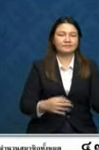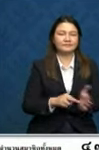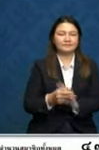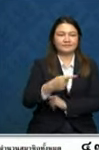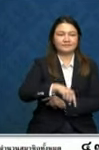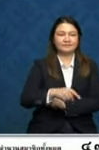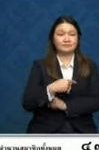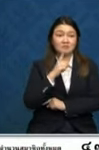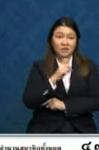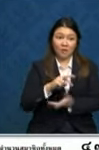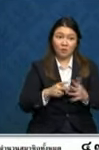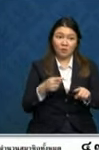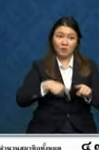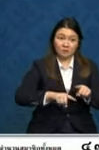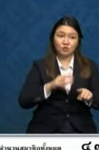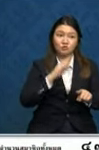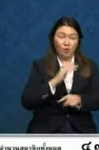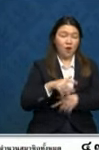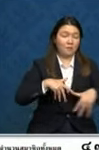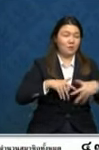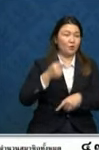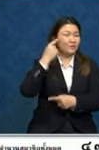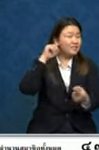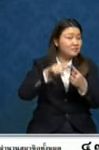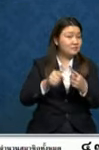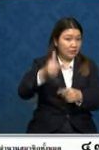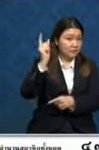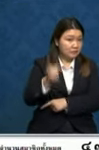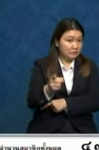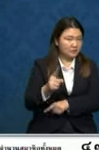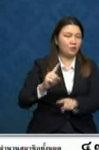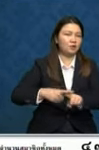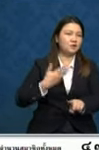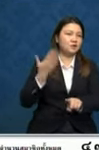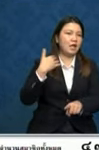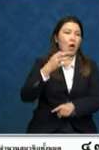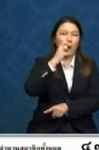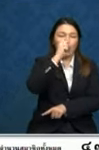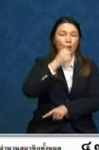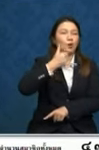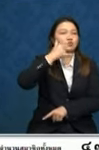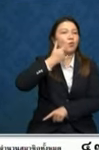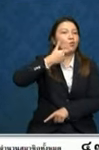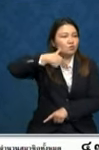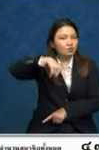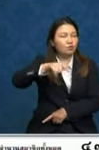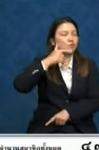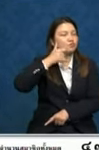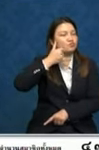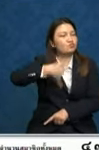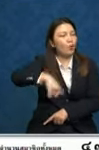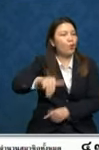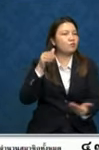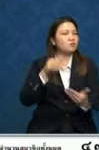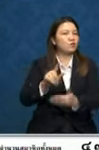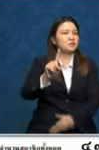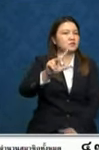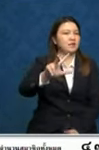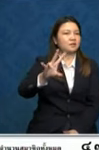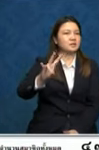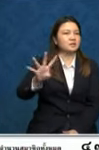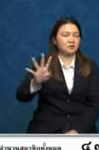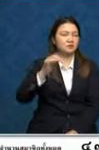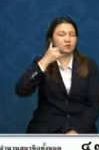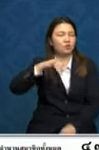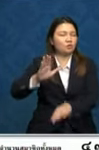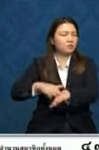ารถเป็นที่พึ่งในทุกโอกาสได้จริงๆหรือไม่เพราะในเดือนที่ผ่านมาครับผมได้โทรไปสายตรงของท่านนะครับ1374และแจ้งให้ท่านมาช่วยล